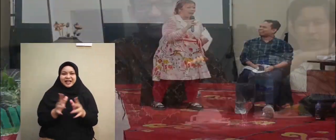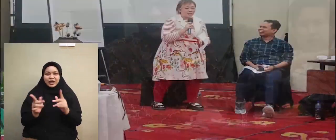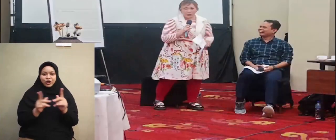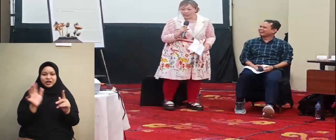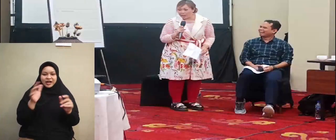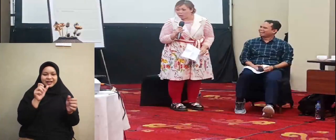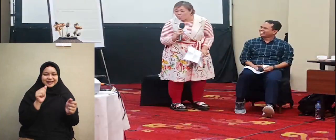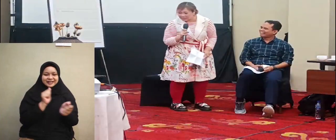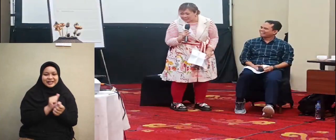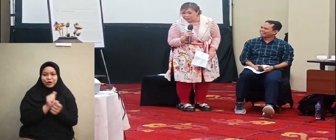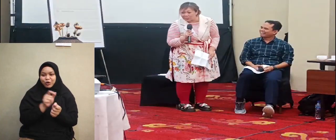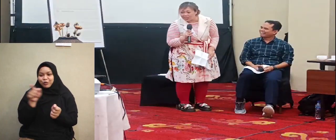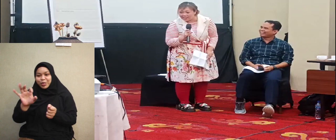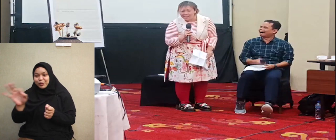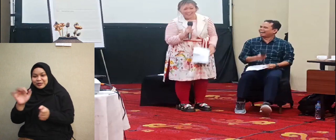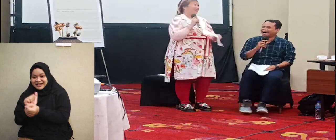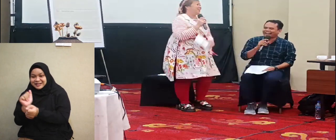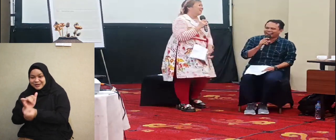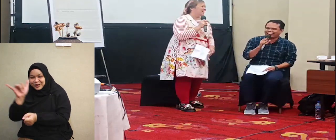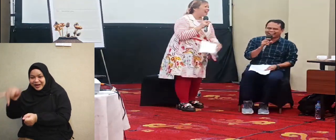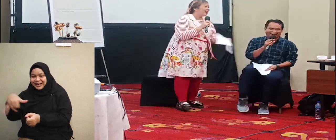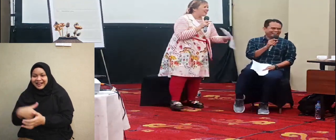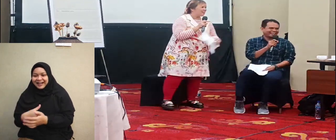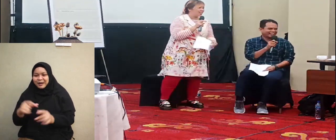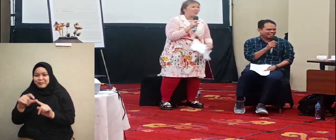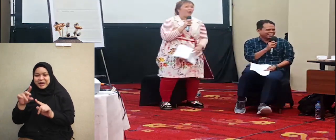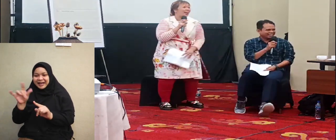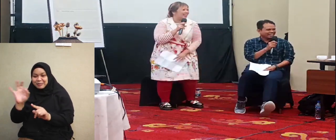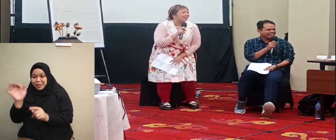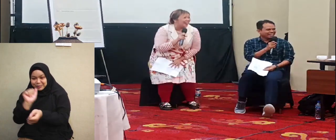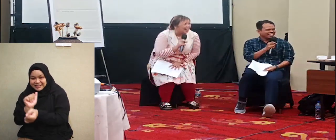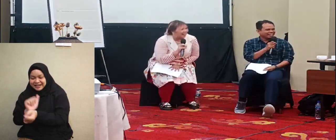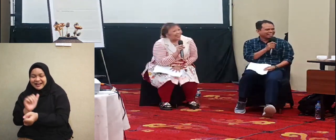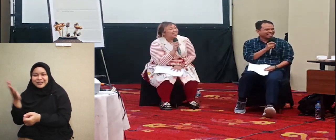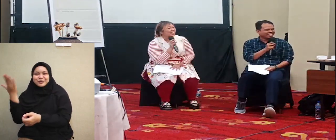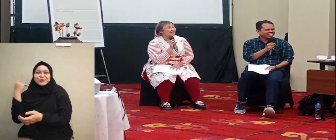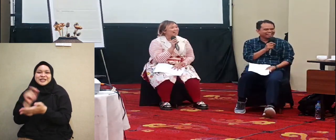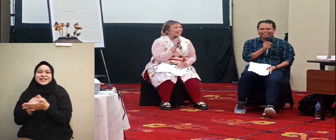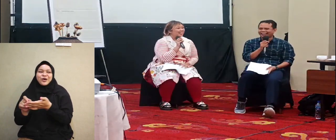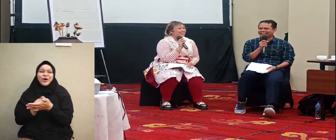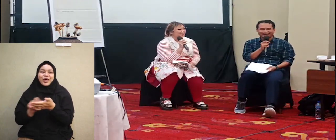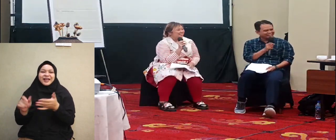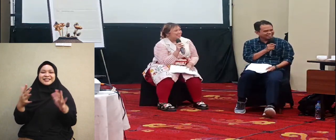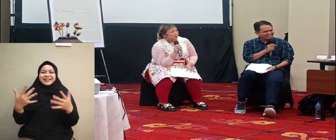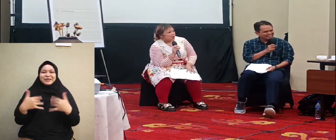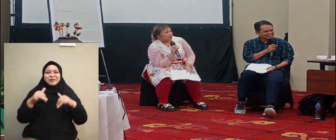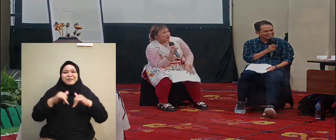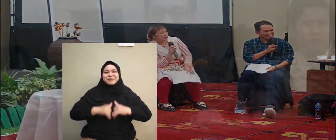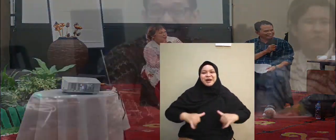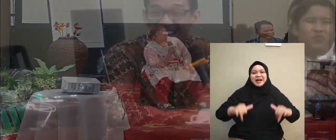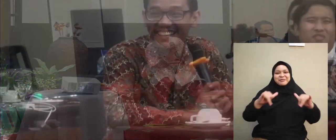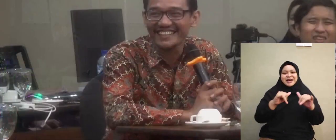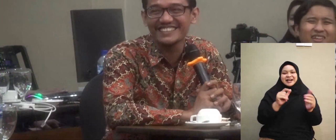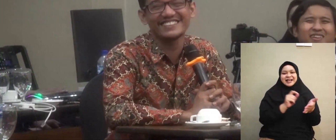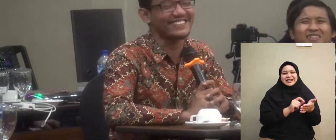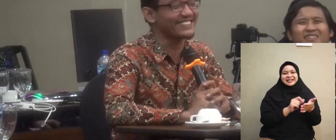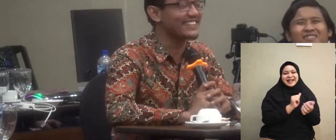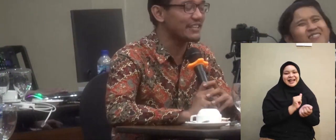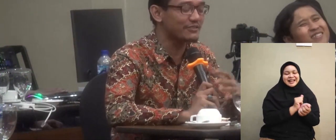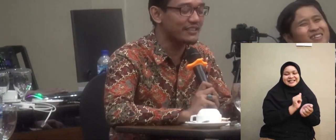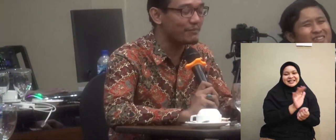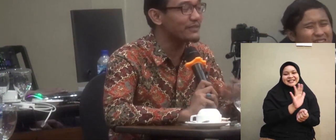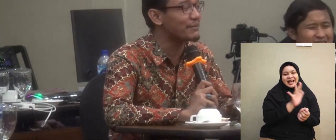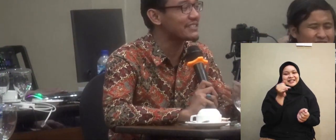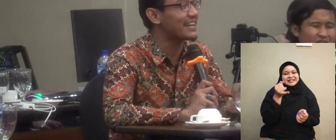ngerjain PR juga Eh lu belum ngerjain tugas sekolah gitu ya jangan disalahin gitu loh